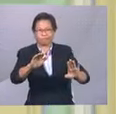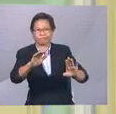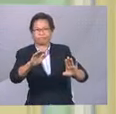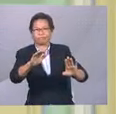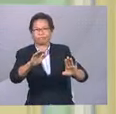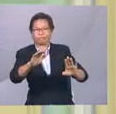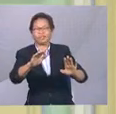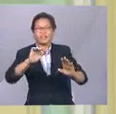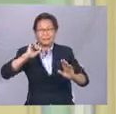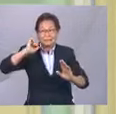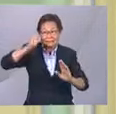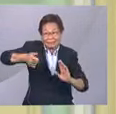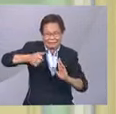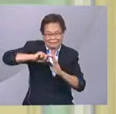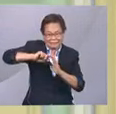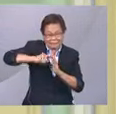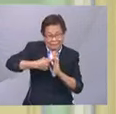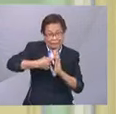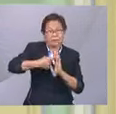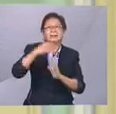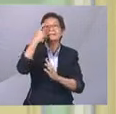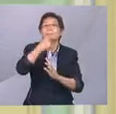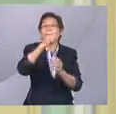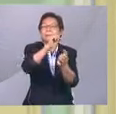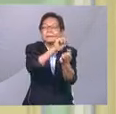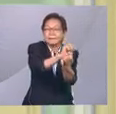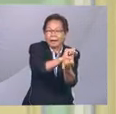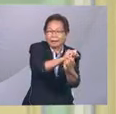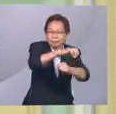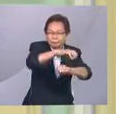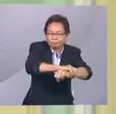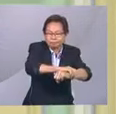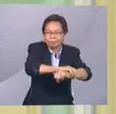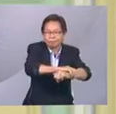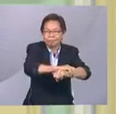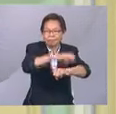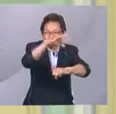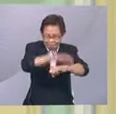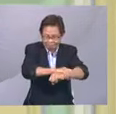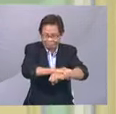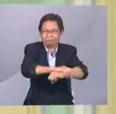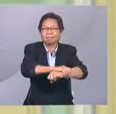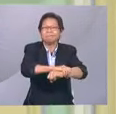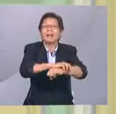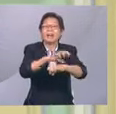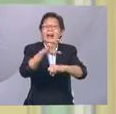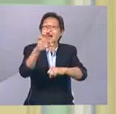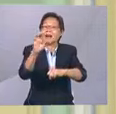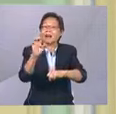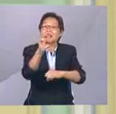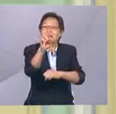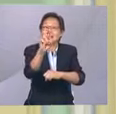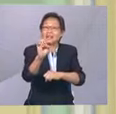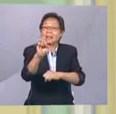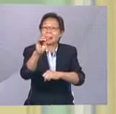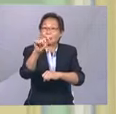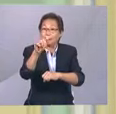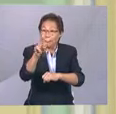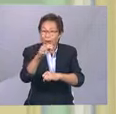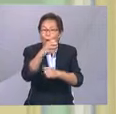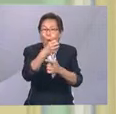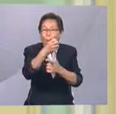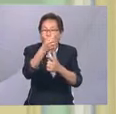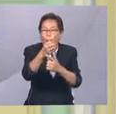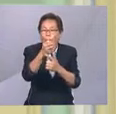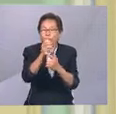Hai mulai besok siapa yang ditahan akan Dire Man ataupun dan dihadapkan